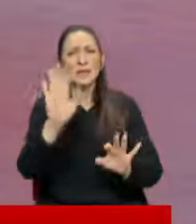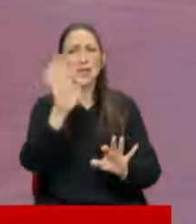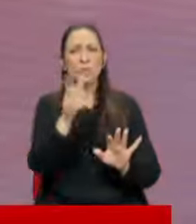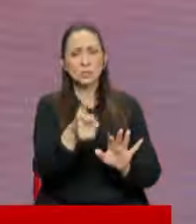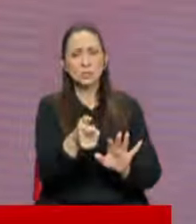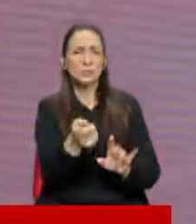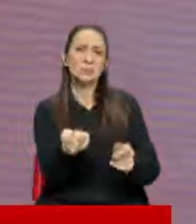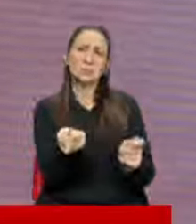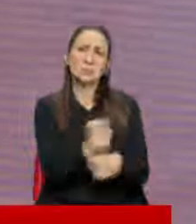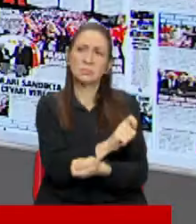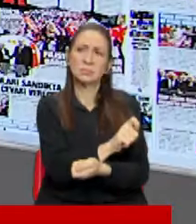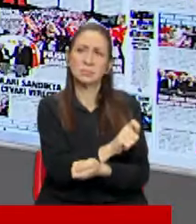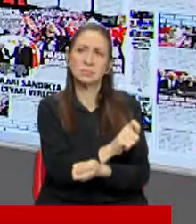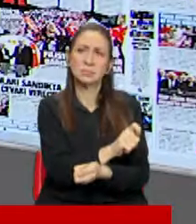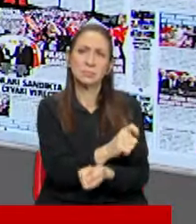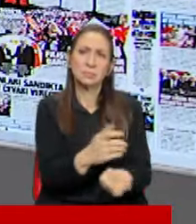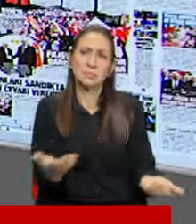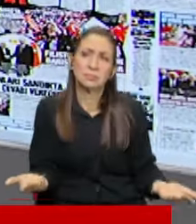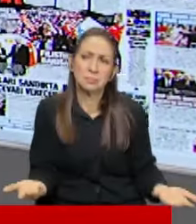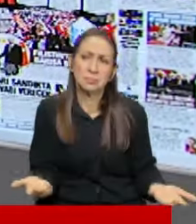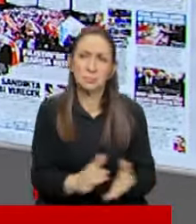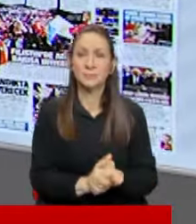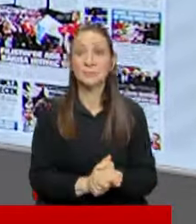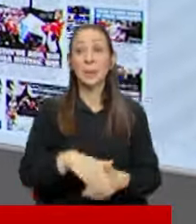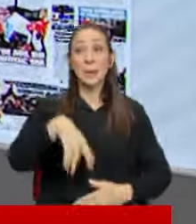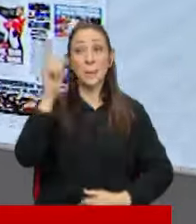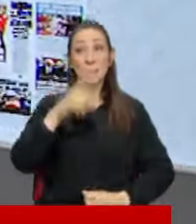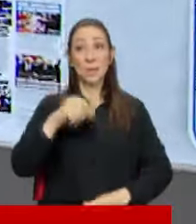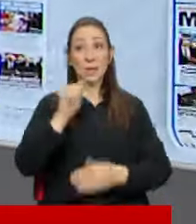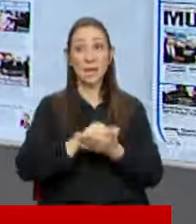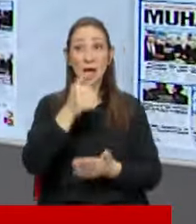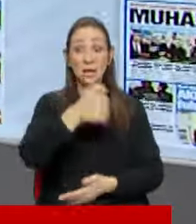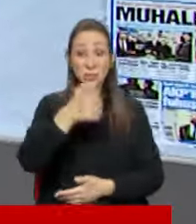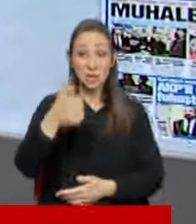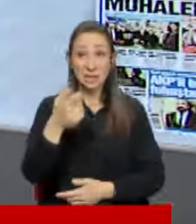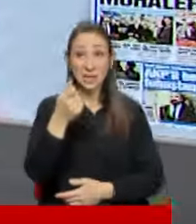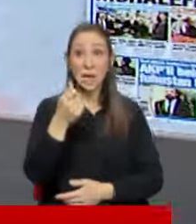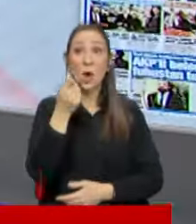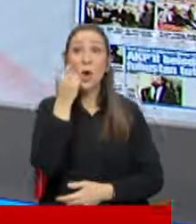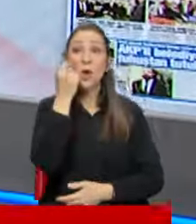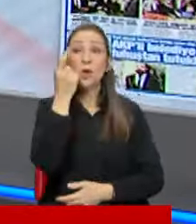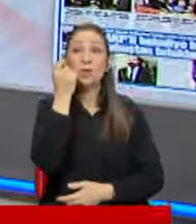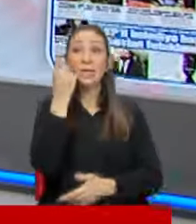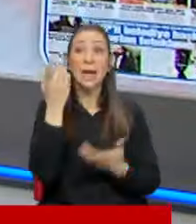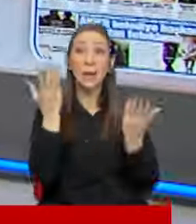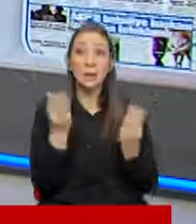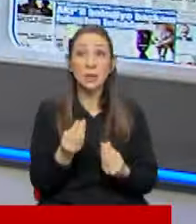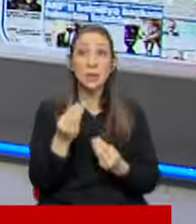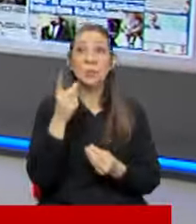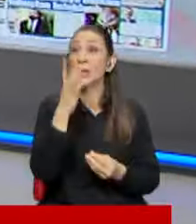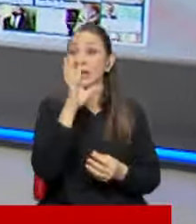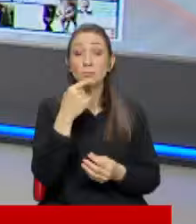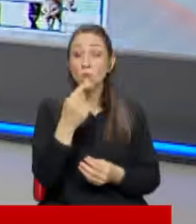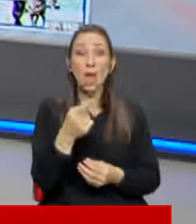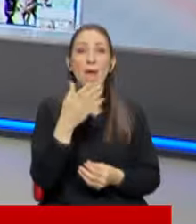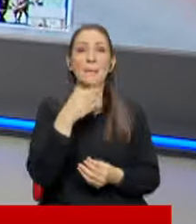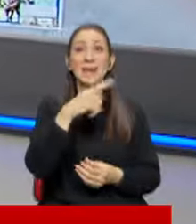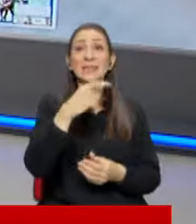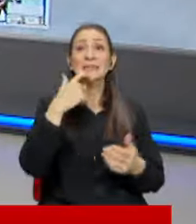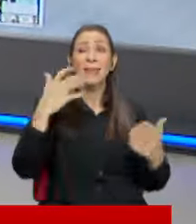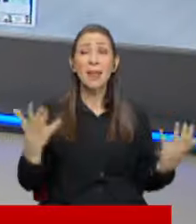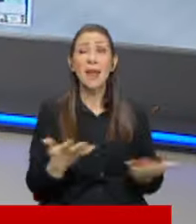alın elinize kumandayı, kanalı değiştirin. Bir Gün gazetesi 66 lirayı özler hale getirdiniz. Bunu söyleyen emekliler